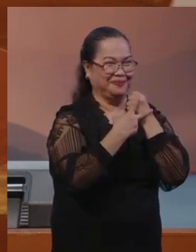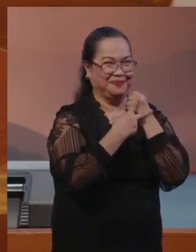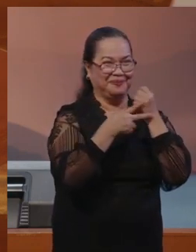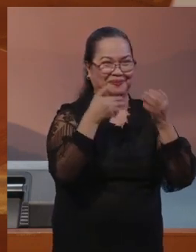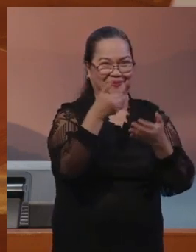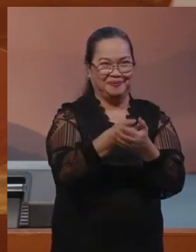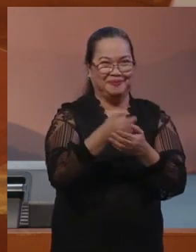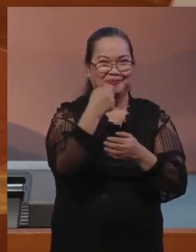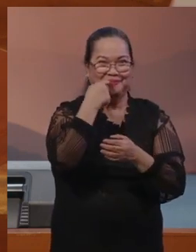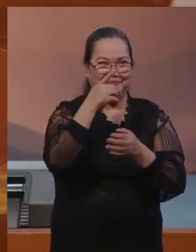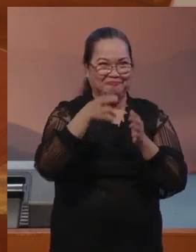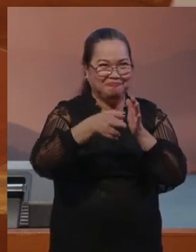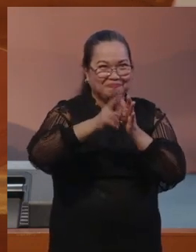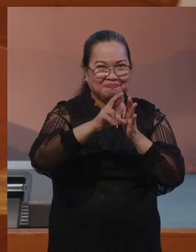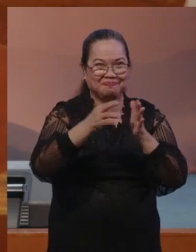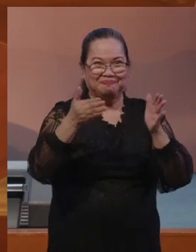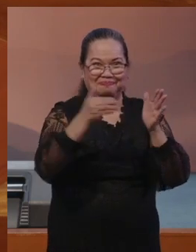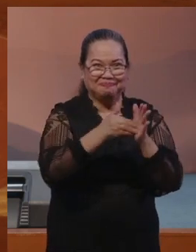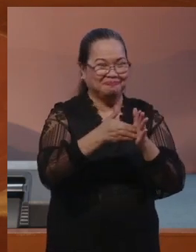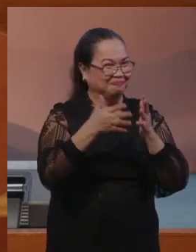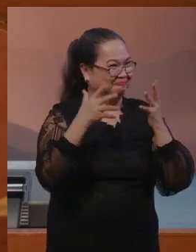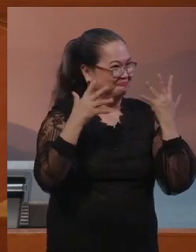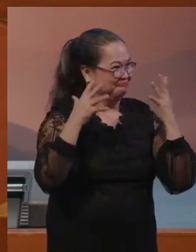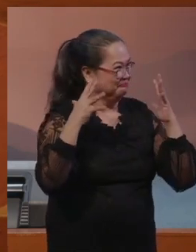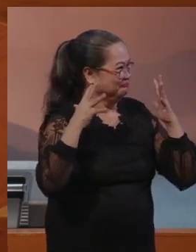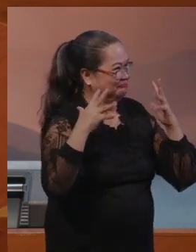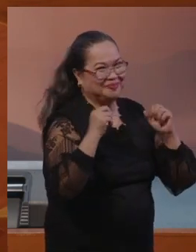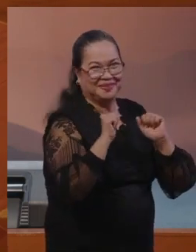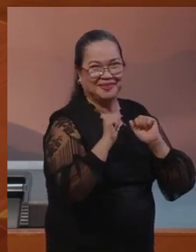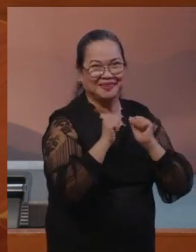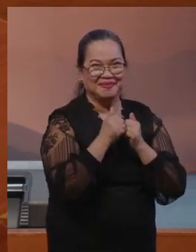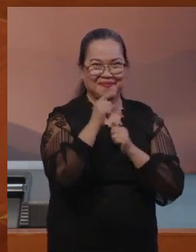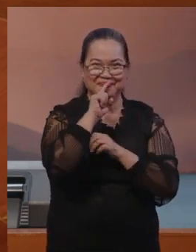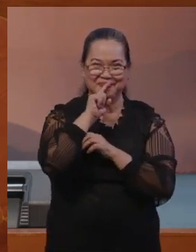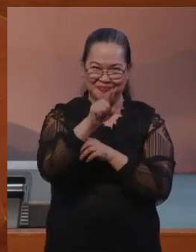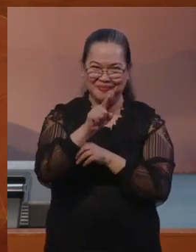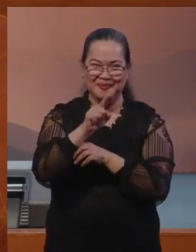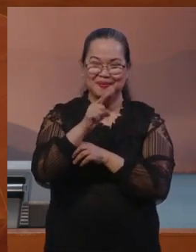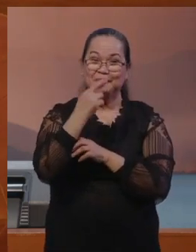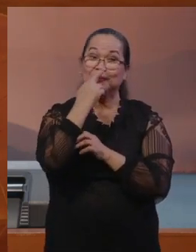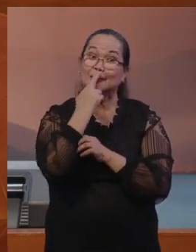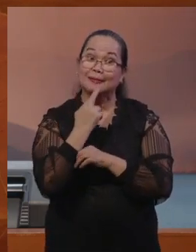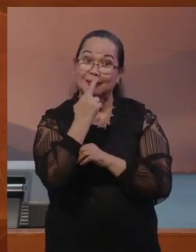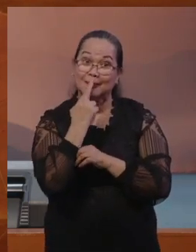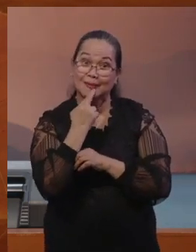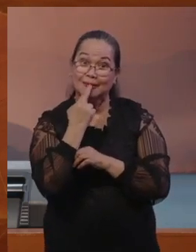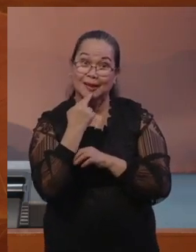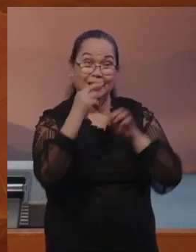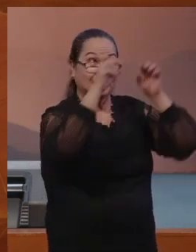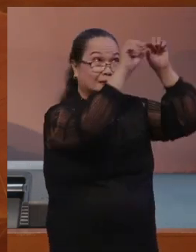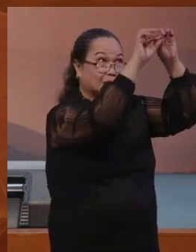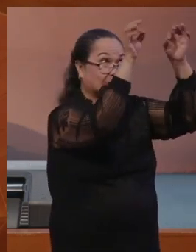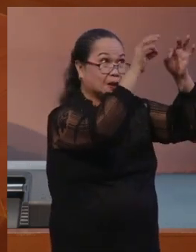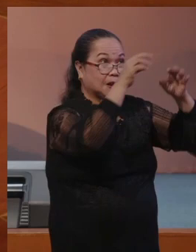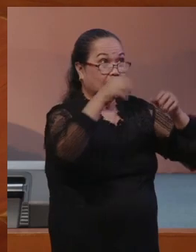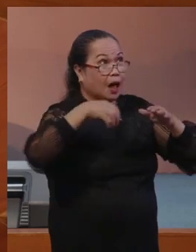doon, i-review po natin ulit kung paano siya naligtas. Nakita yung red cord, yung scarlet cord. Hindi po ginalaw